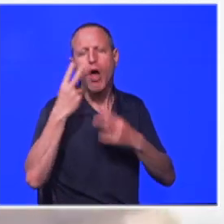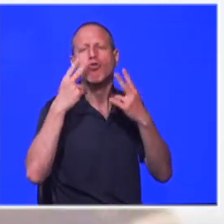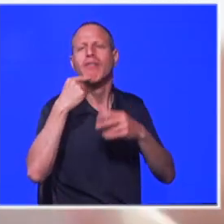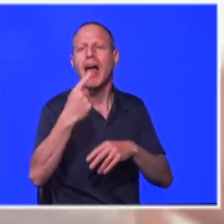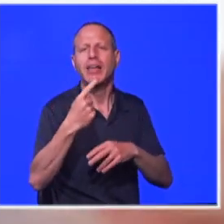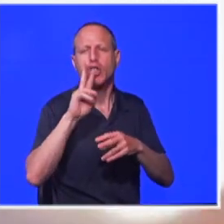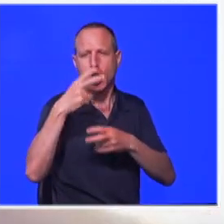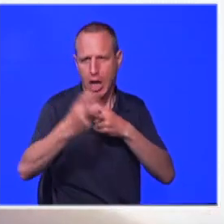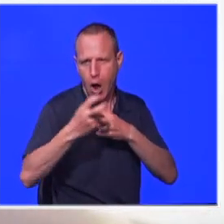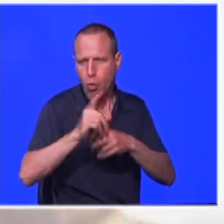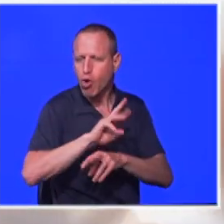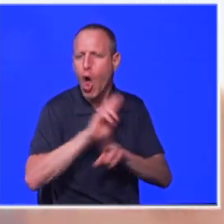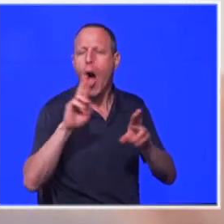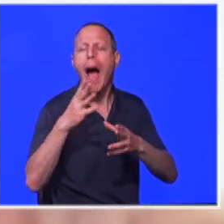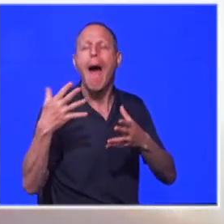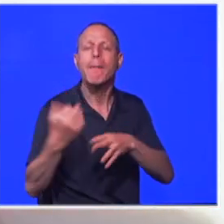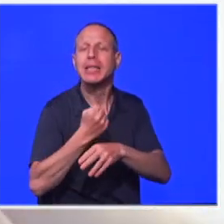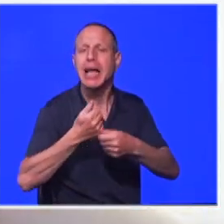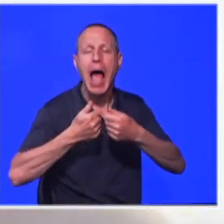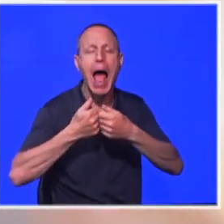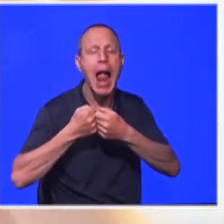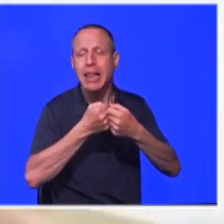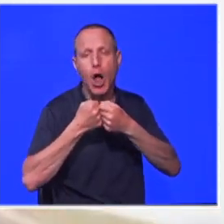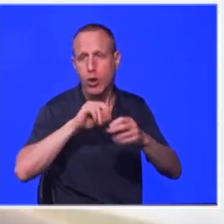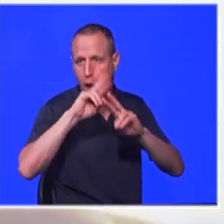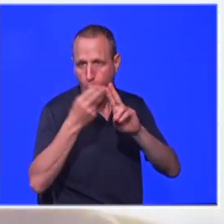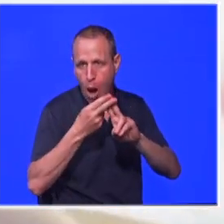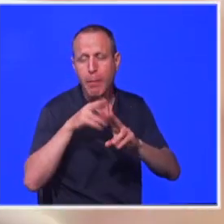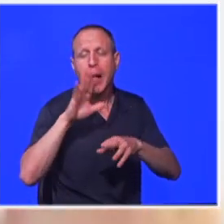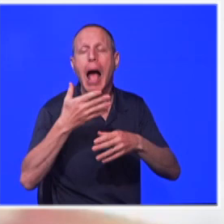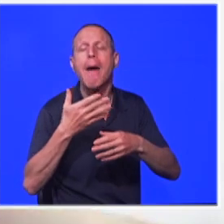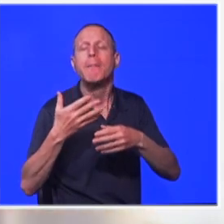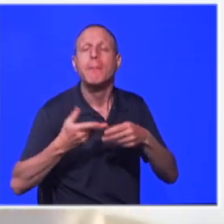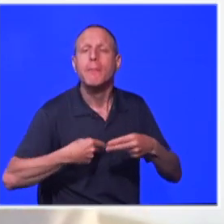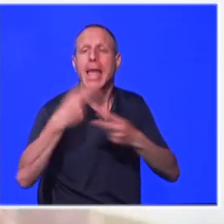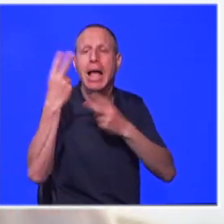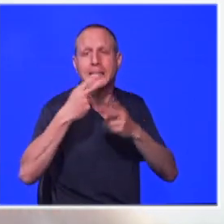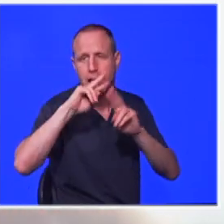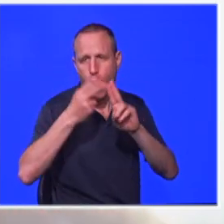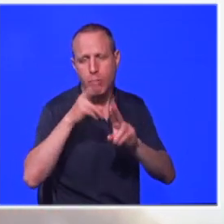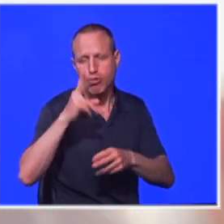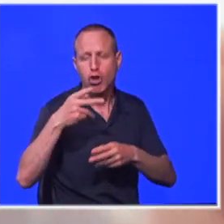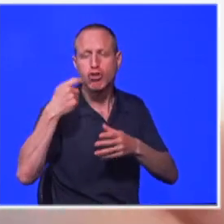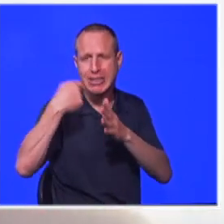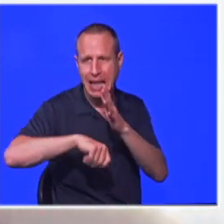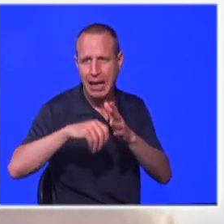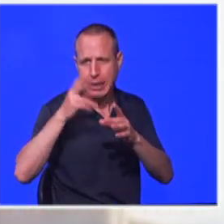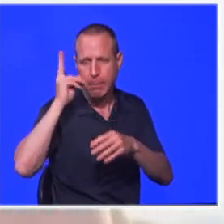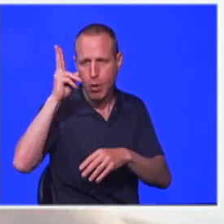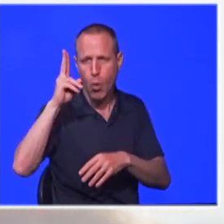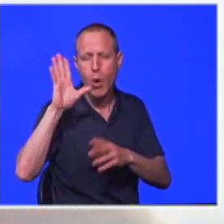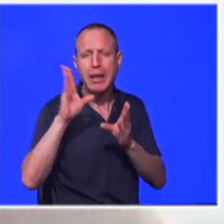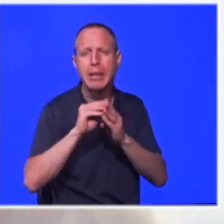רק שמצליחה להתחרות בעולם, היא מצליחה לייצא לעולם. זאת אומרת שיש בעצם צרכנים בחול עם אפס אינטרס